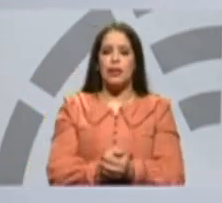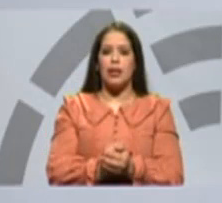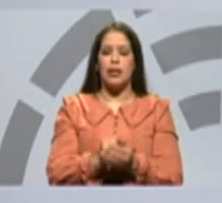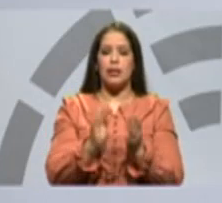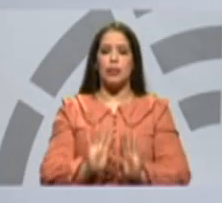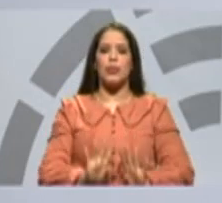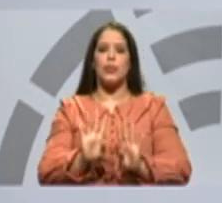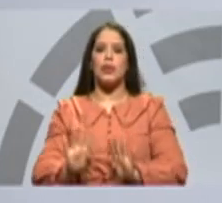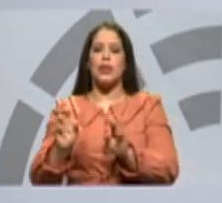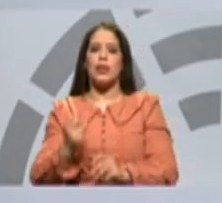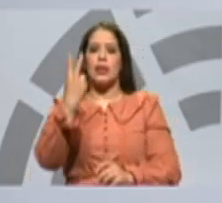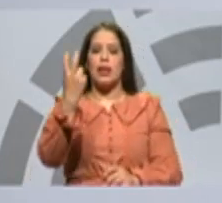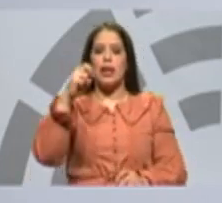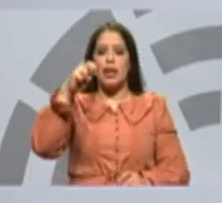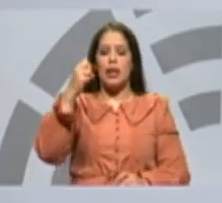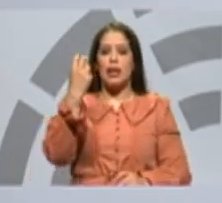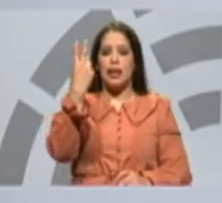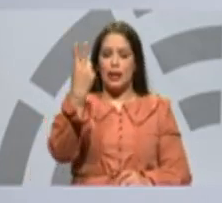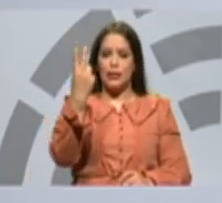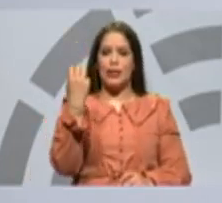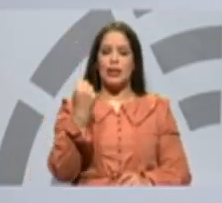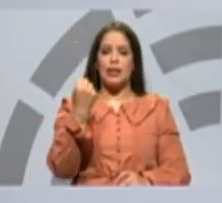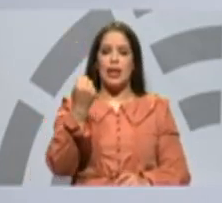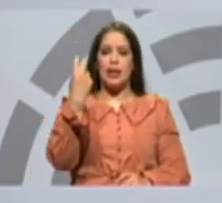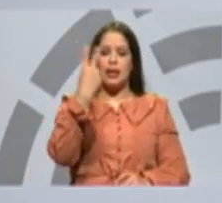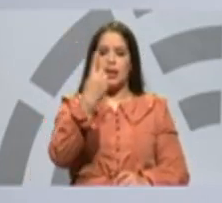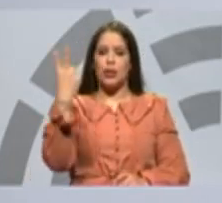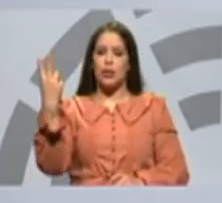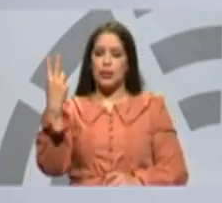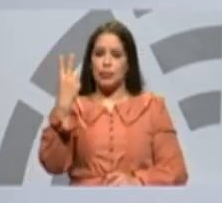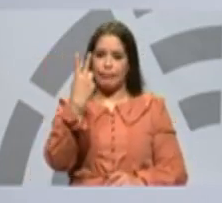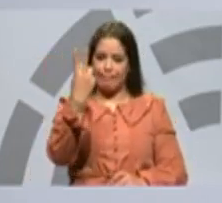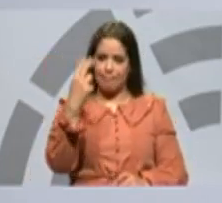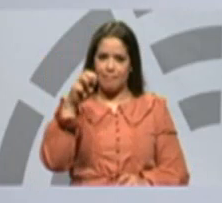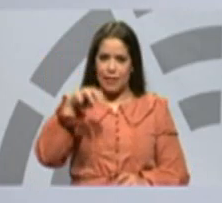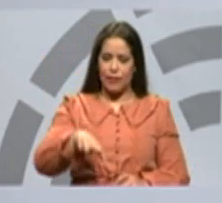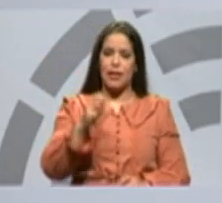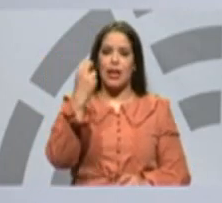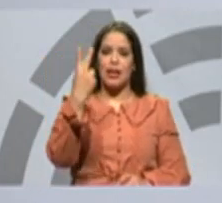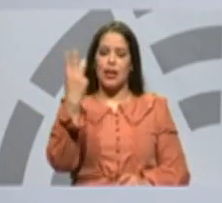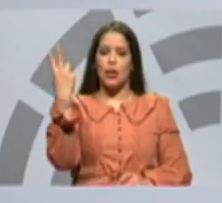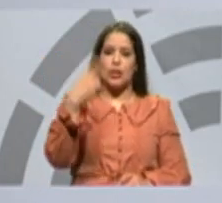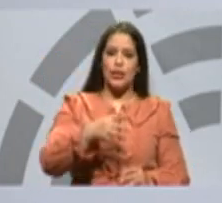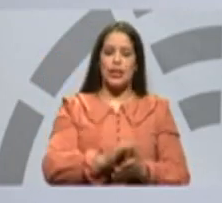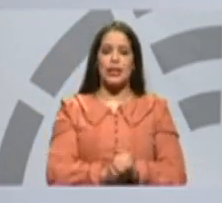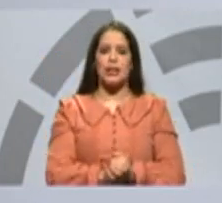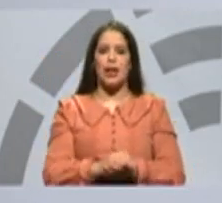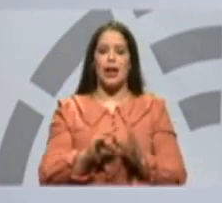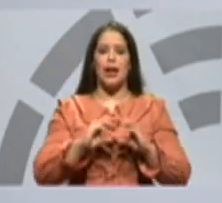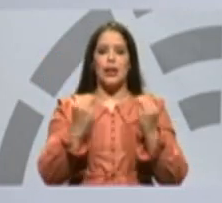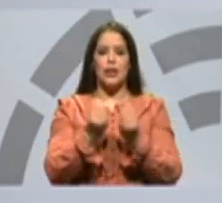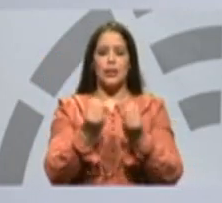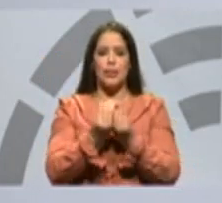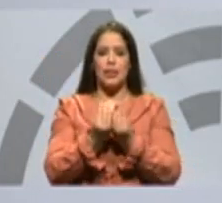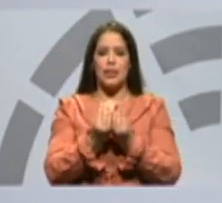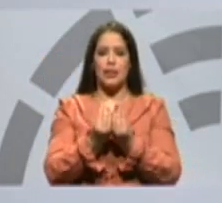2022 ان شاء الله مبروك على الشعب التونسي والامه الاسلاميه ككل والعالم اجمع ان شاء الله ربي يبعد علينا